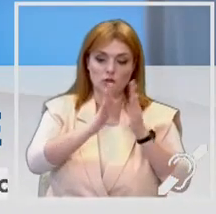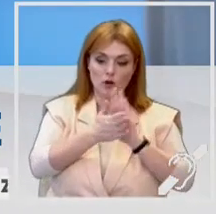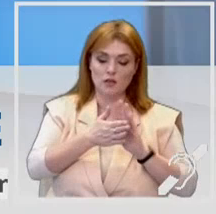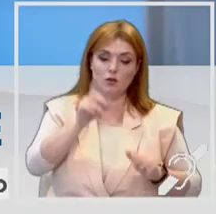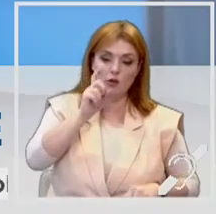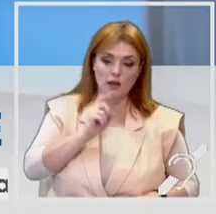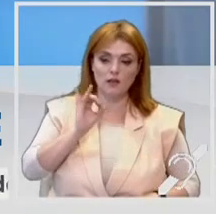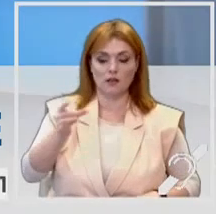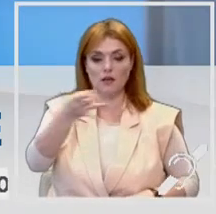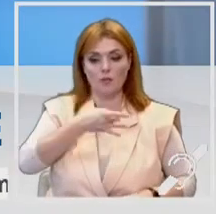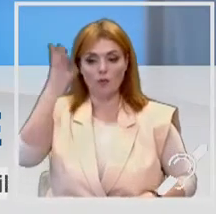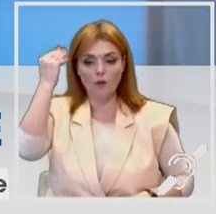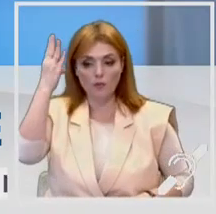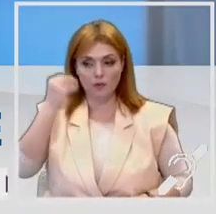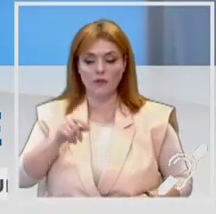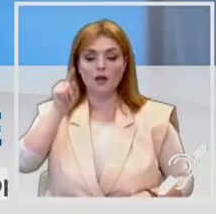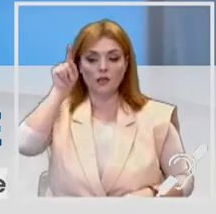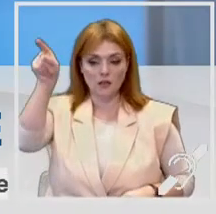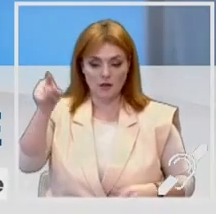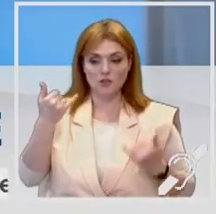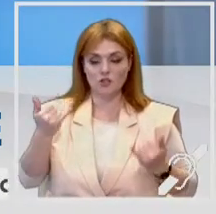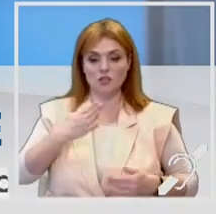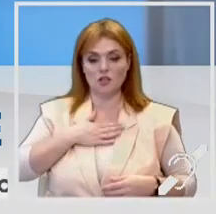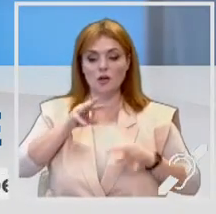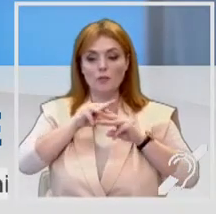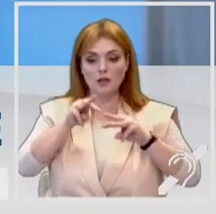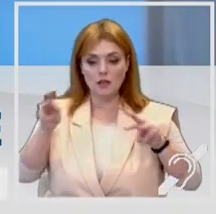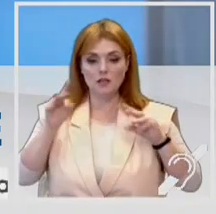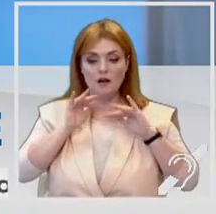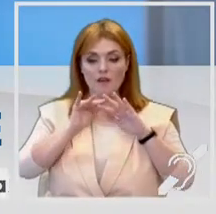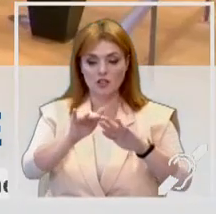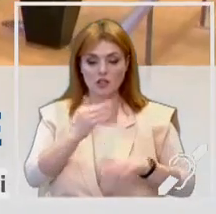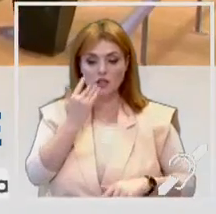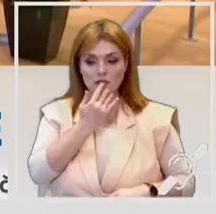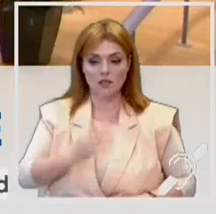unde are programate întrevederi cu mai mulți șefi ai diplomațiilor europene.